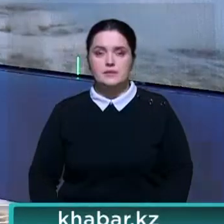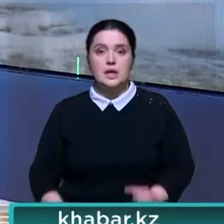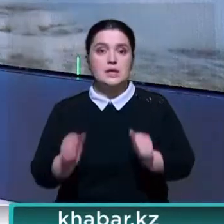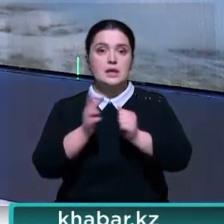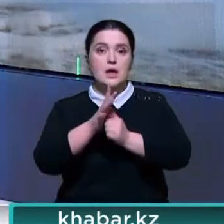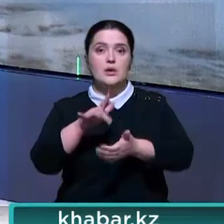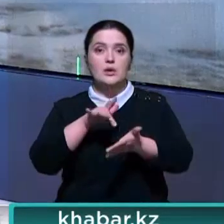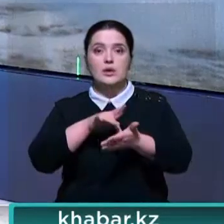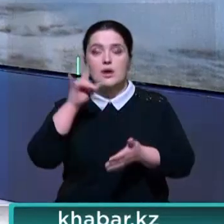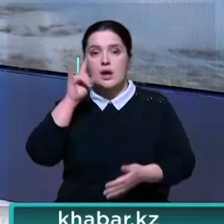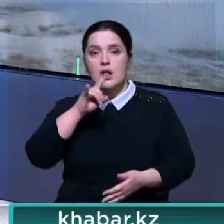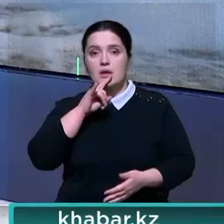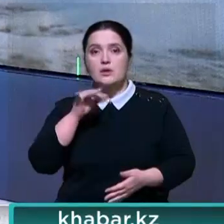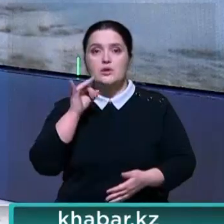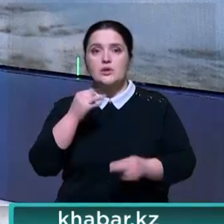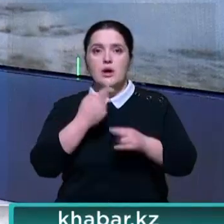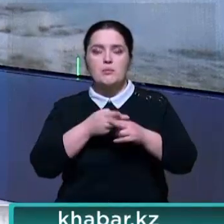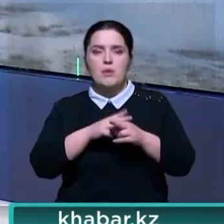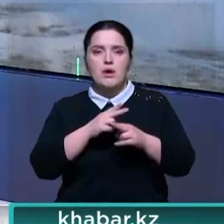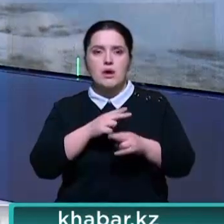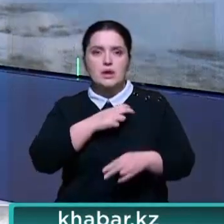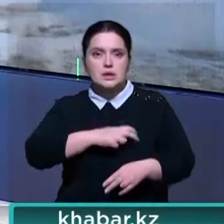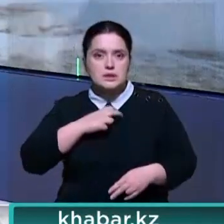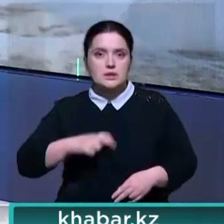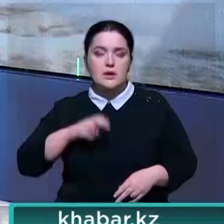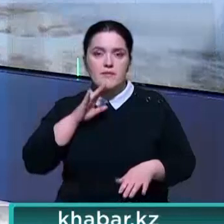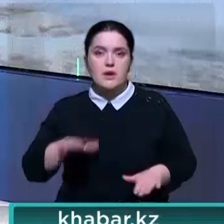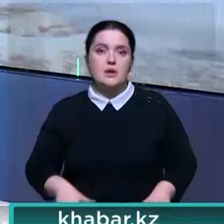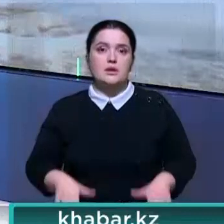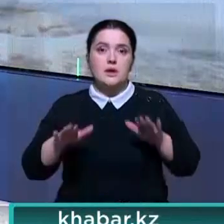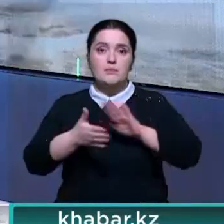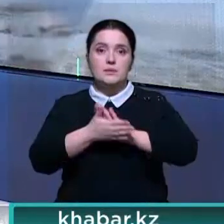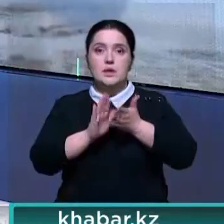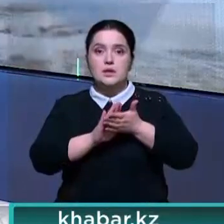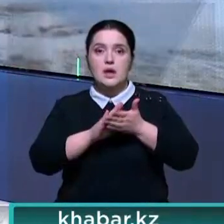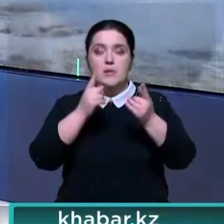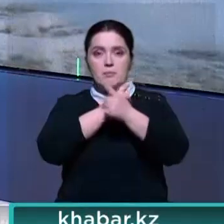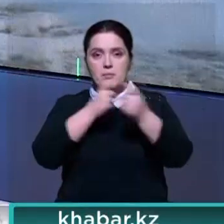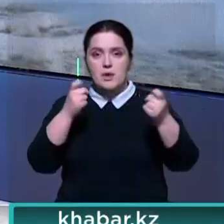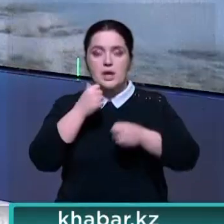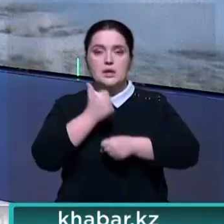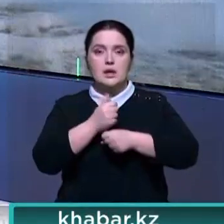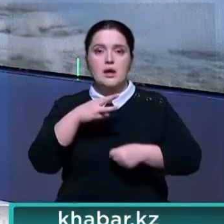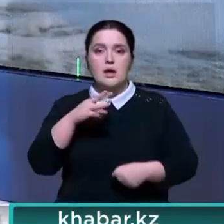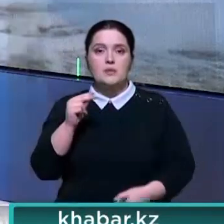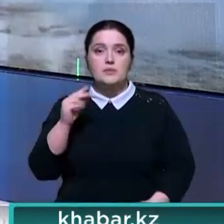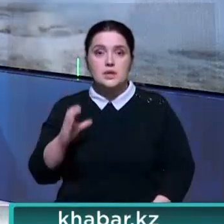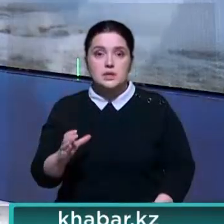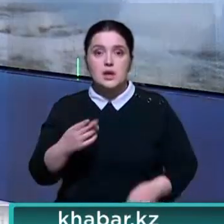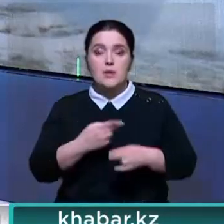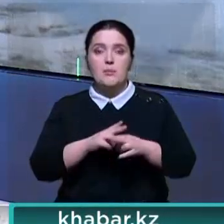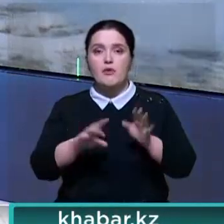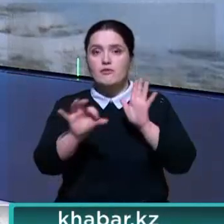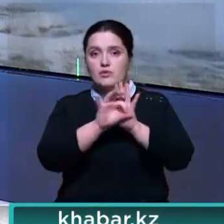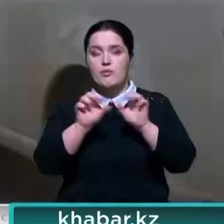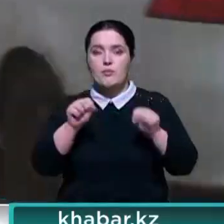13 регионов Казахстана находятся в зоне высокого риска паводков. О ситуации в период половодья сообщил сегодня глава МЧС.